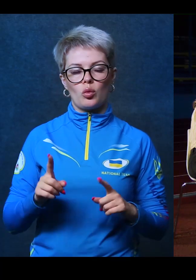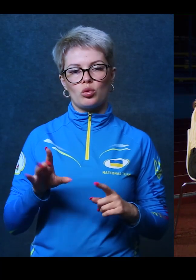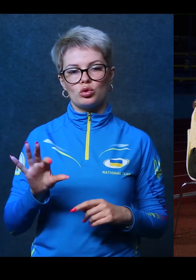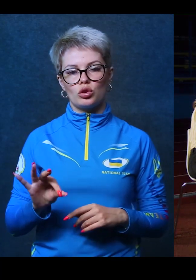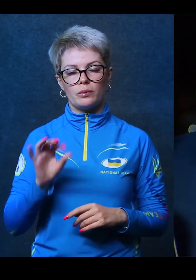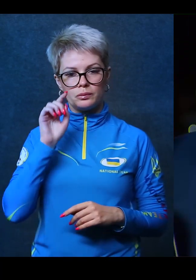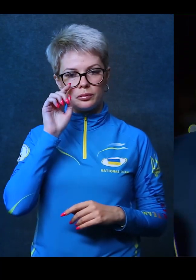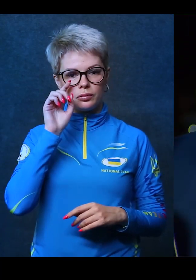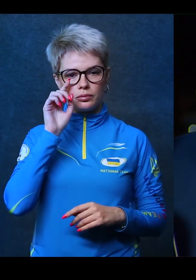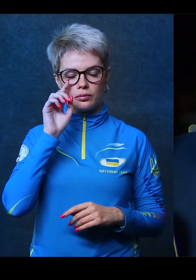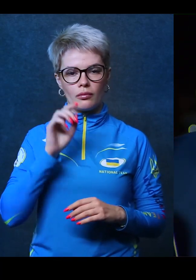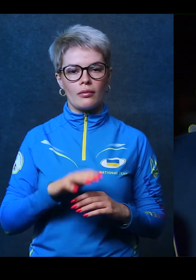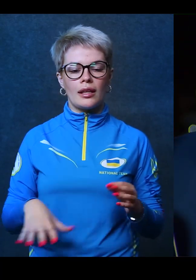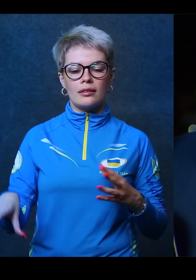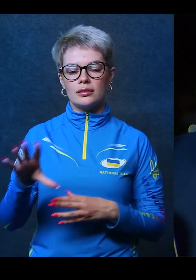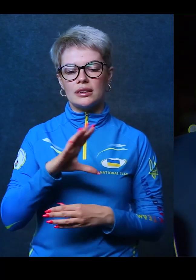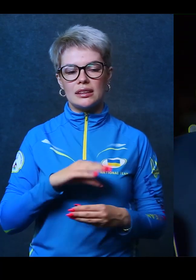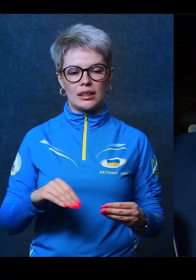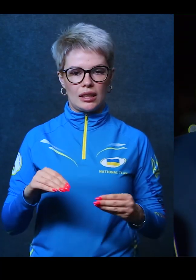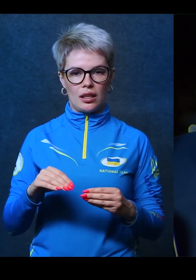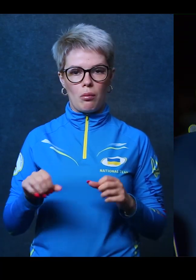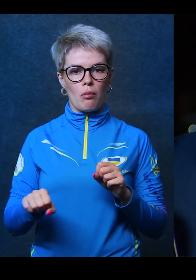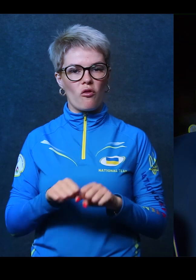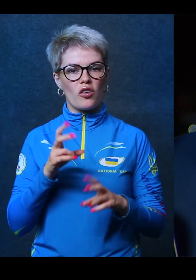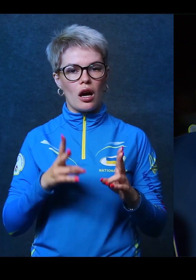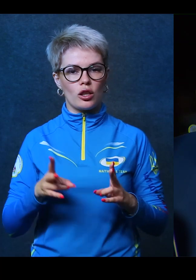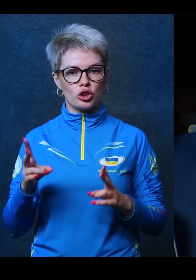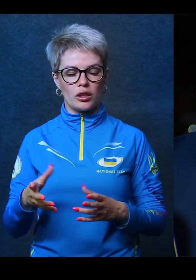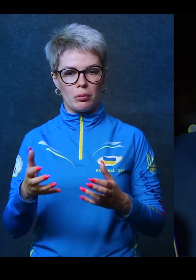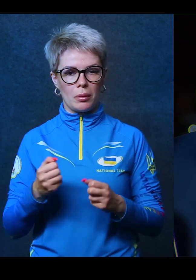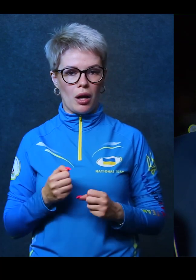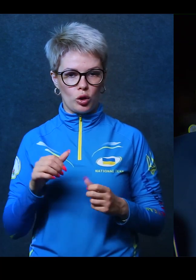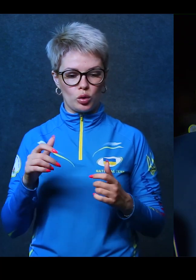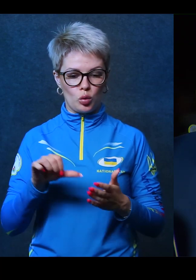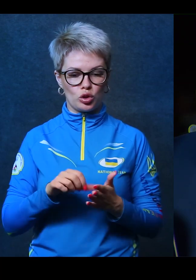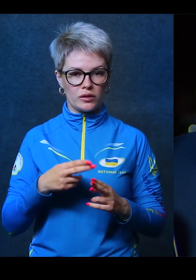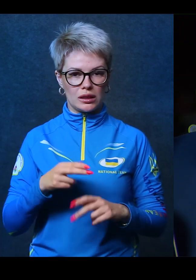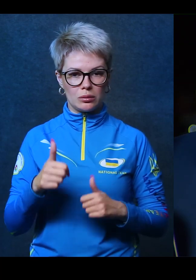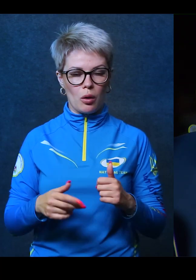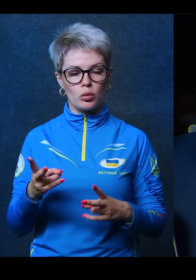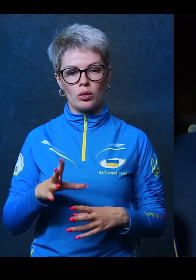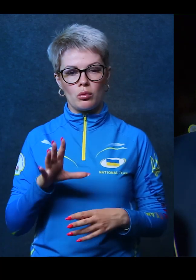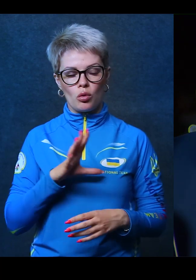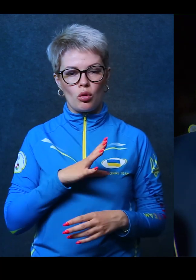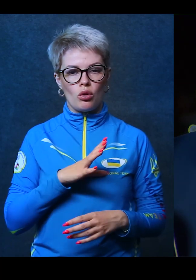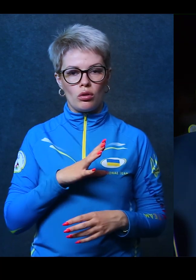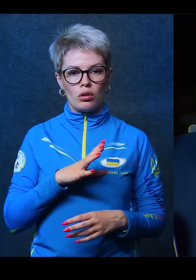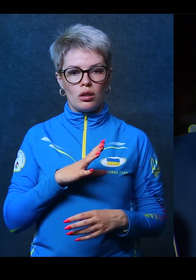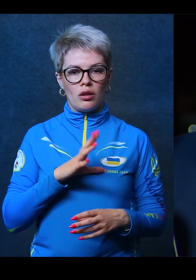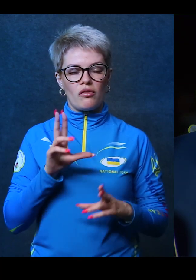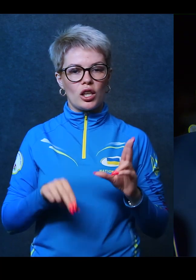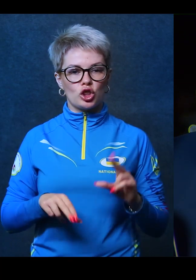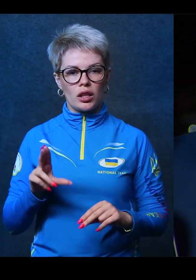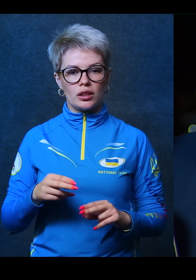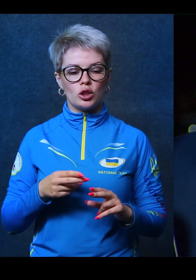що всі нозології приймають участь у цих змаганнях, і треба було